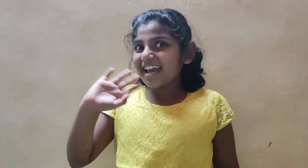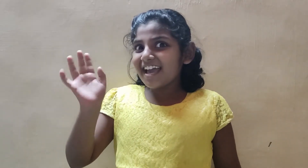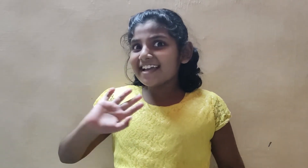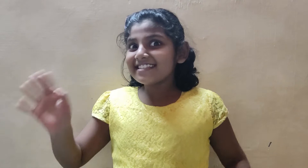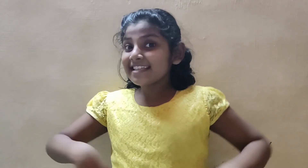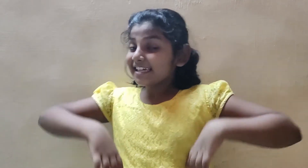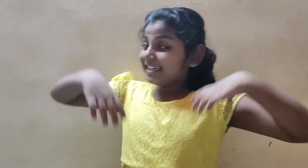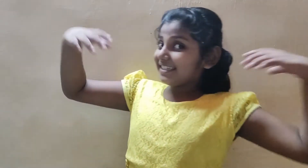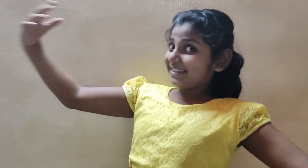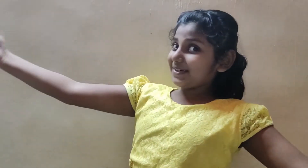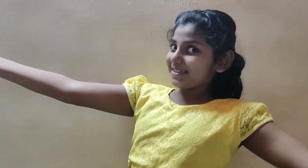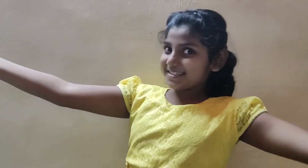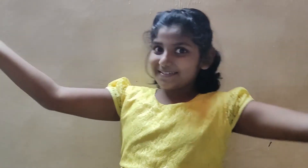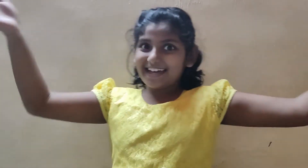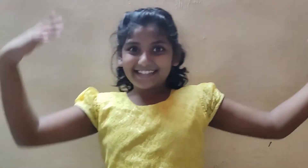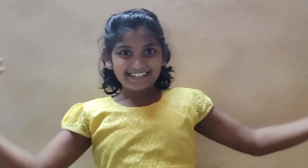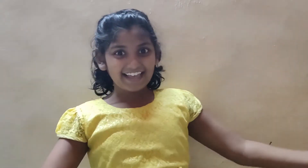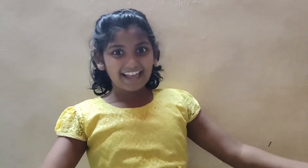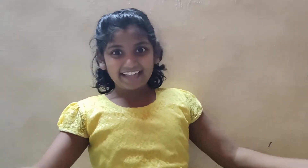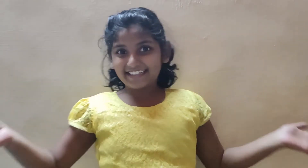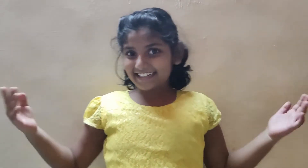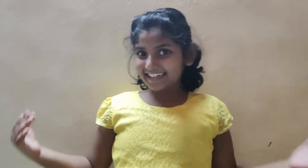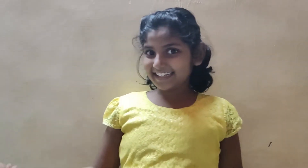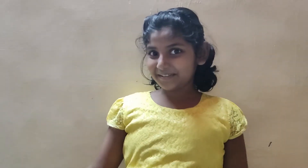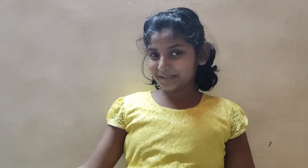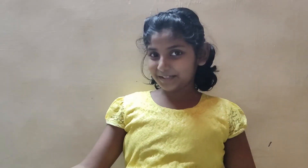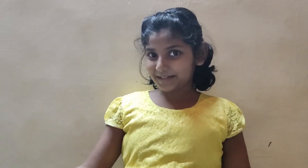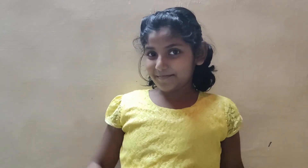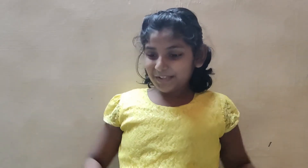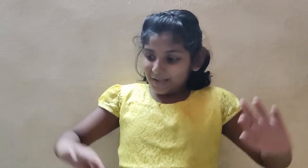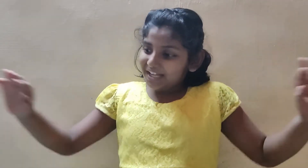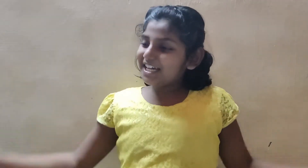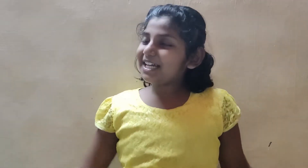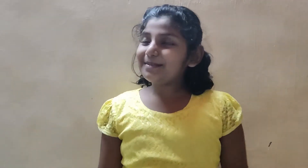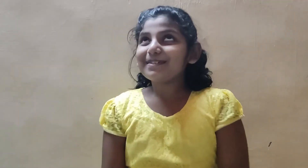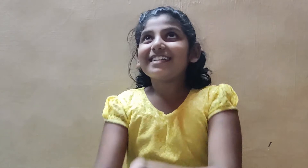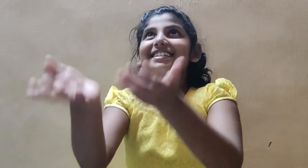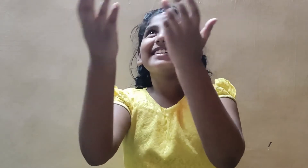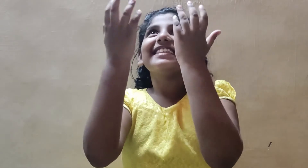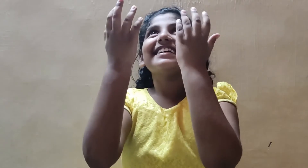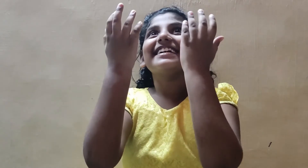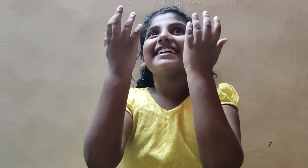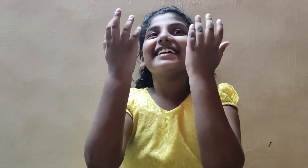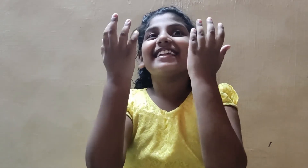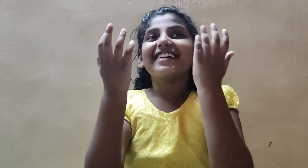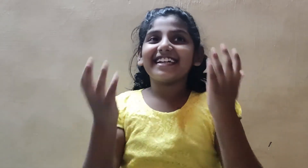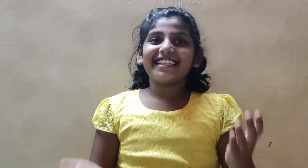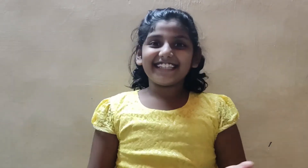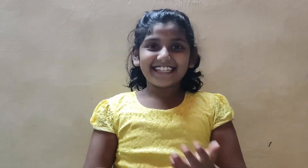டbardர்ஜ் இத்து விசுவார்த காகstawையேன் மே 450 downloaded ட வீத்துத்து